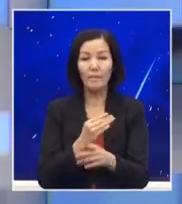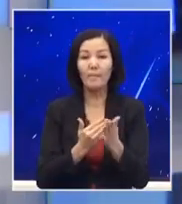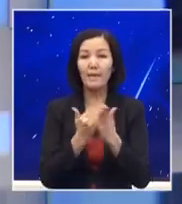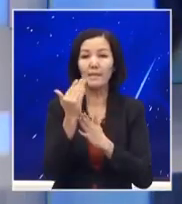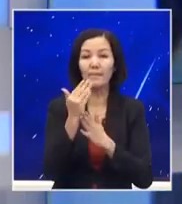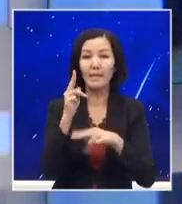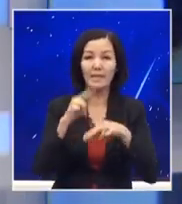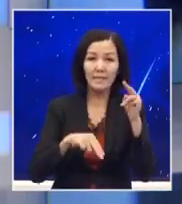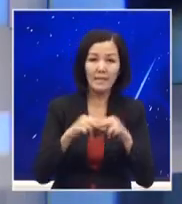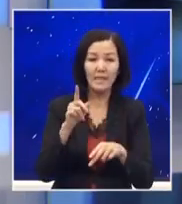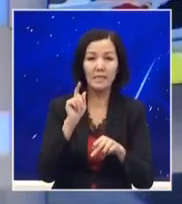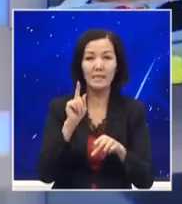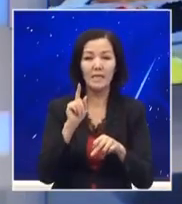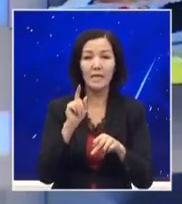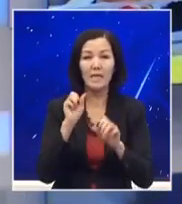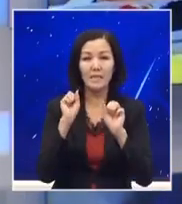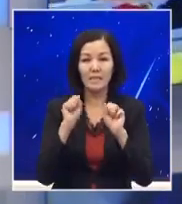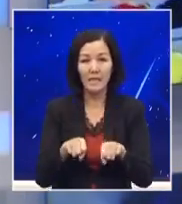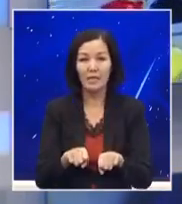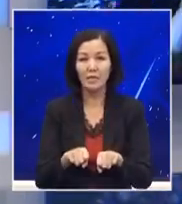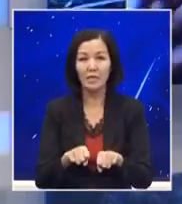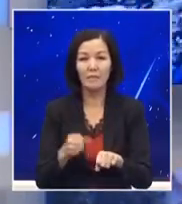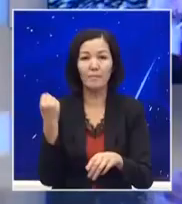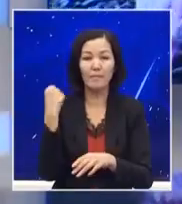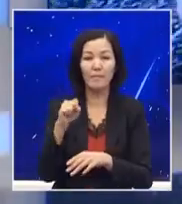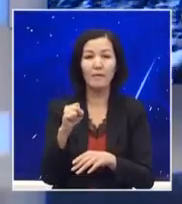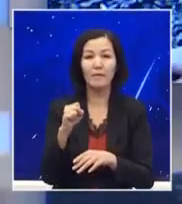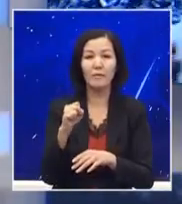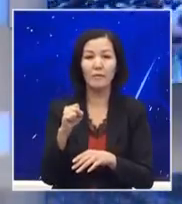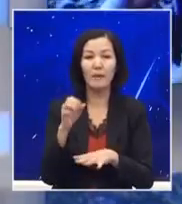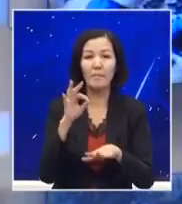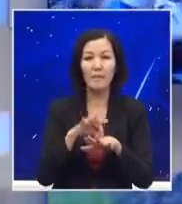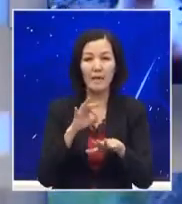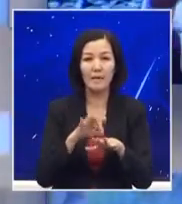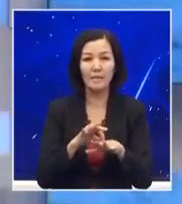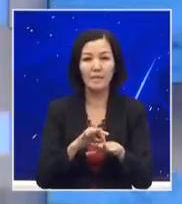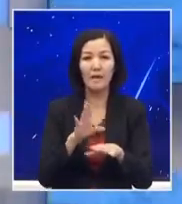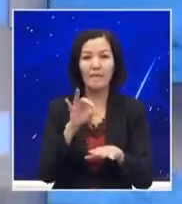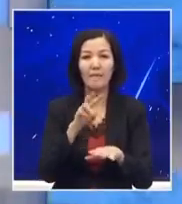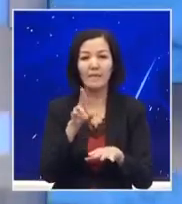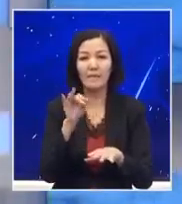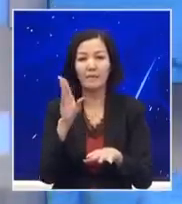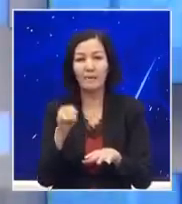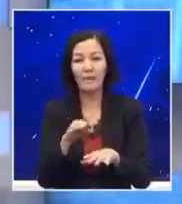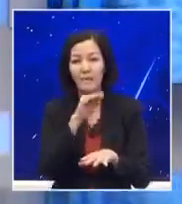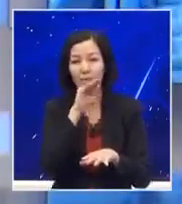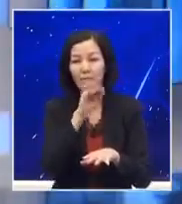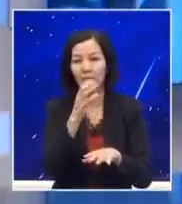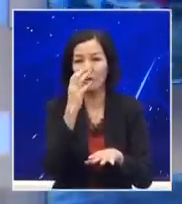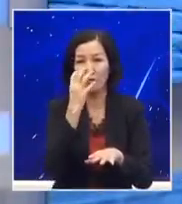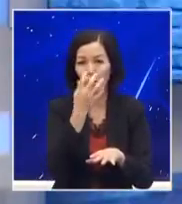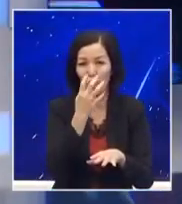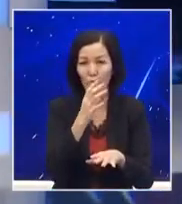им настроение значит способствовать победе над болезнью. Дидье Ван дер Перре – профессиональный клоун в